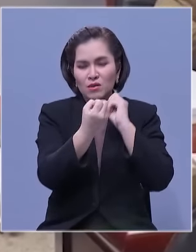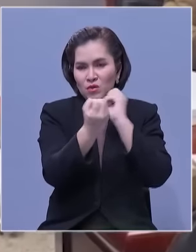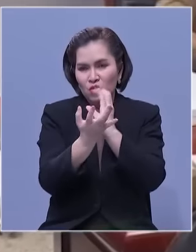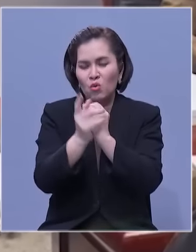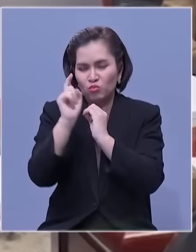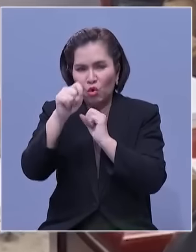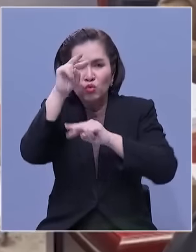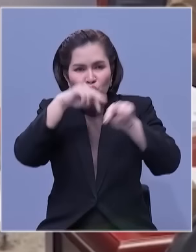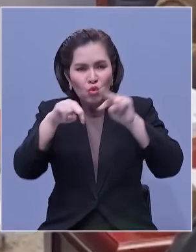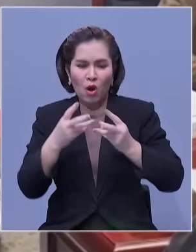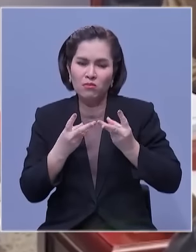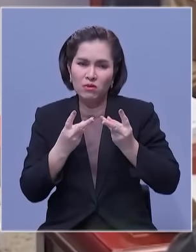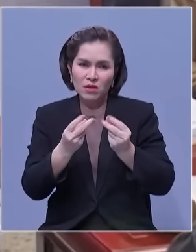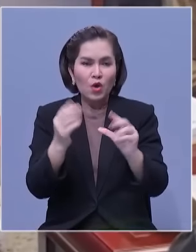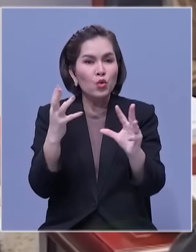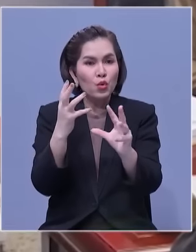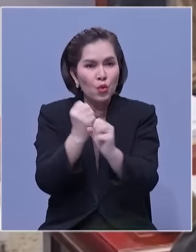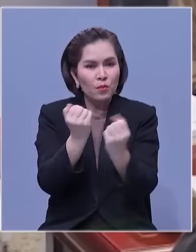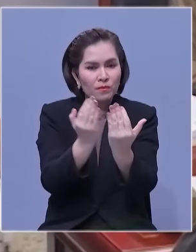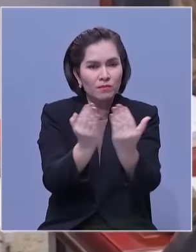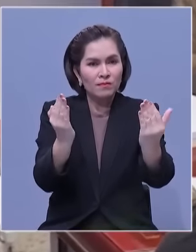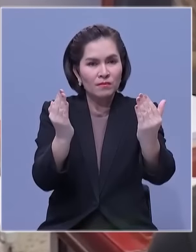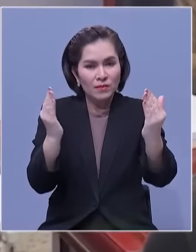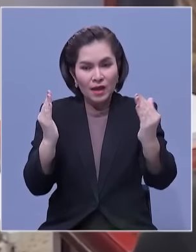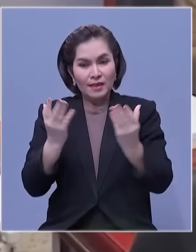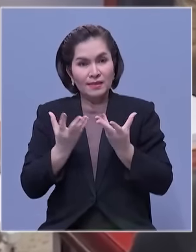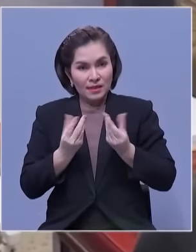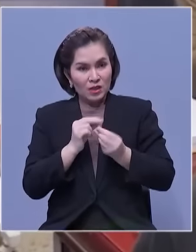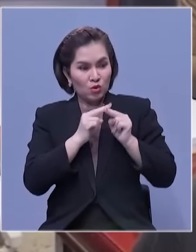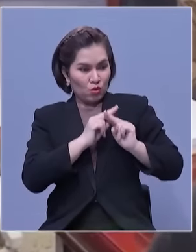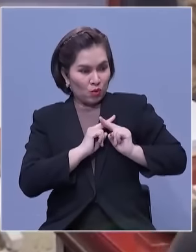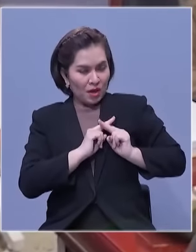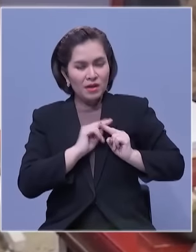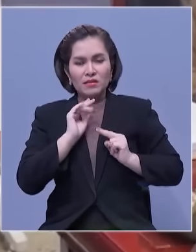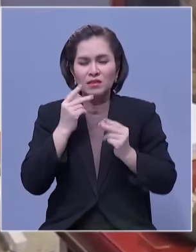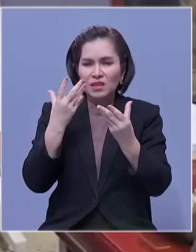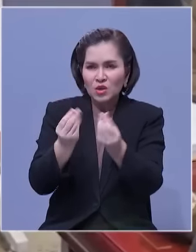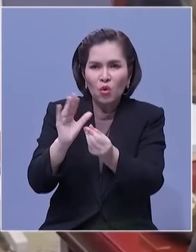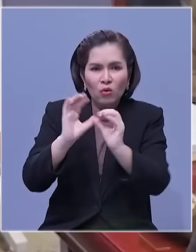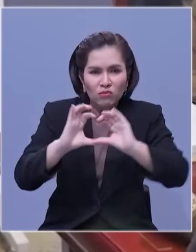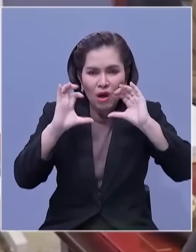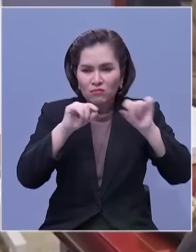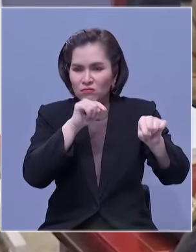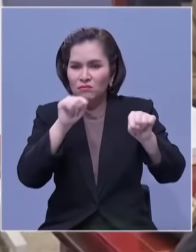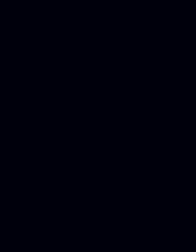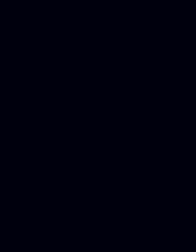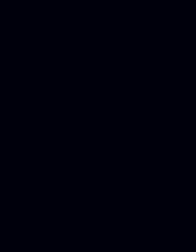ที่อยู่ข้างเคียงว่าเขาทำกำแพงเนี่ยจะรุกที่สาธารณะเหมือนกันหรือเปล่านะคะ